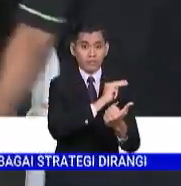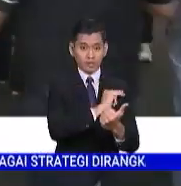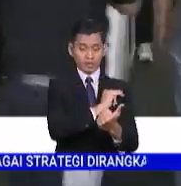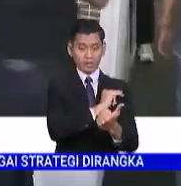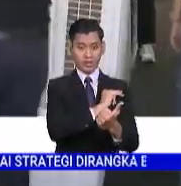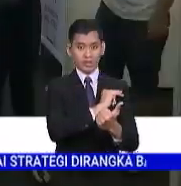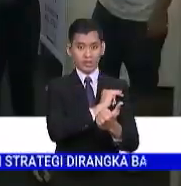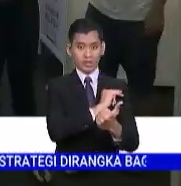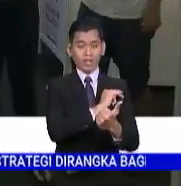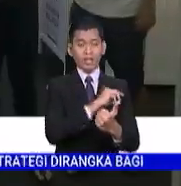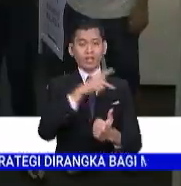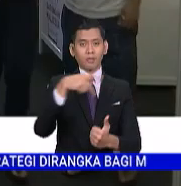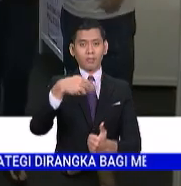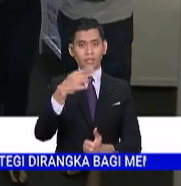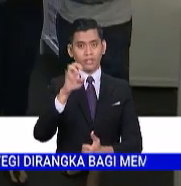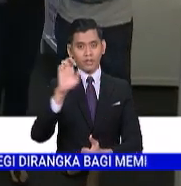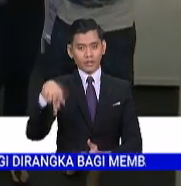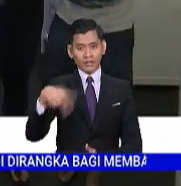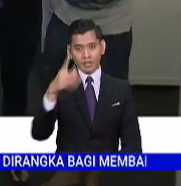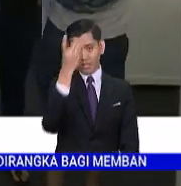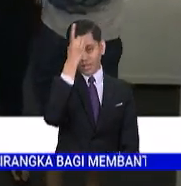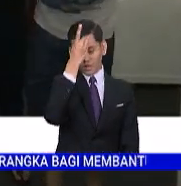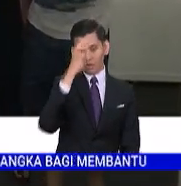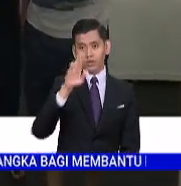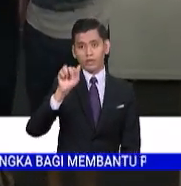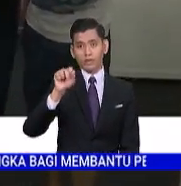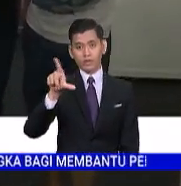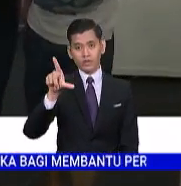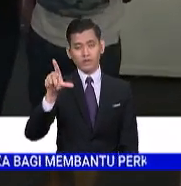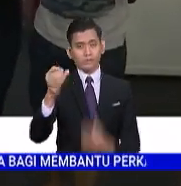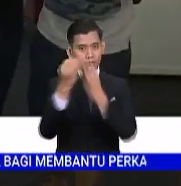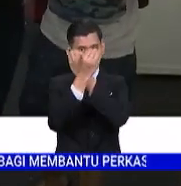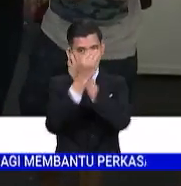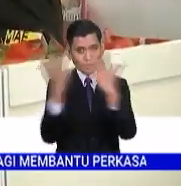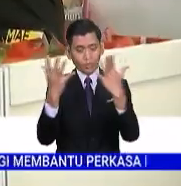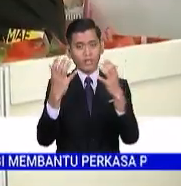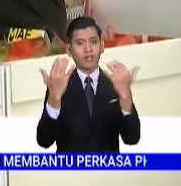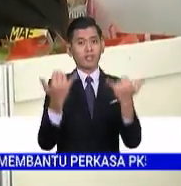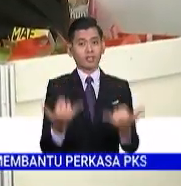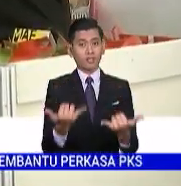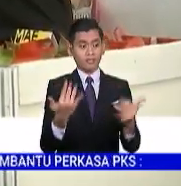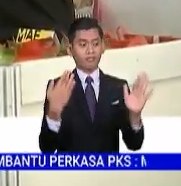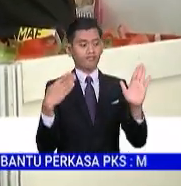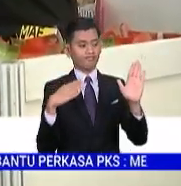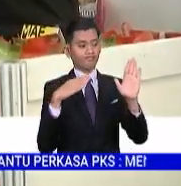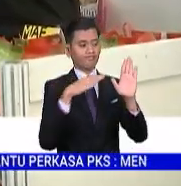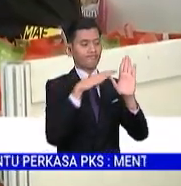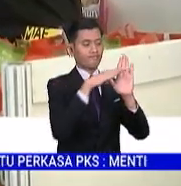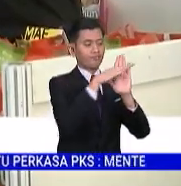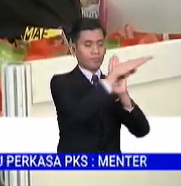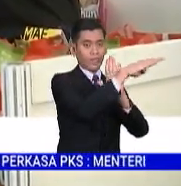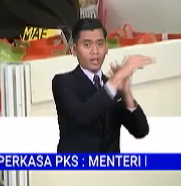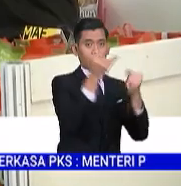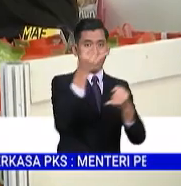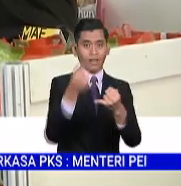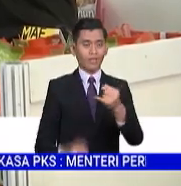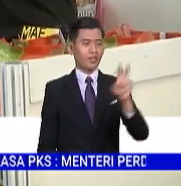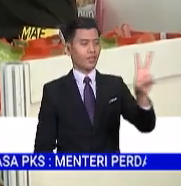Hal Ehwal Pengguna, Datuk Rosul Abdul Wahid berkata, tren peningkatan kini jelas dilihat menjelang